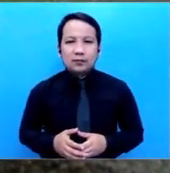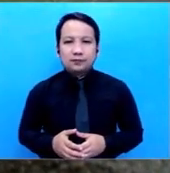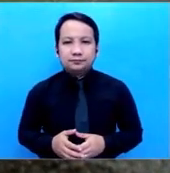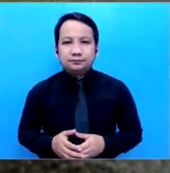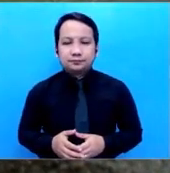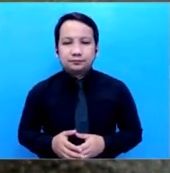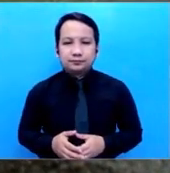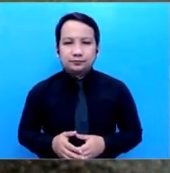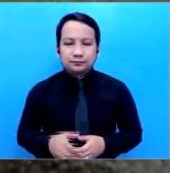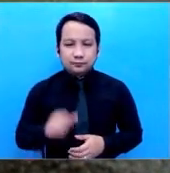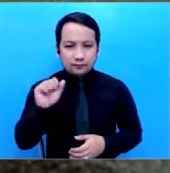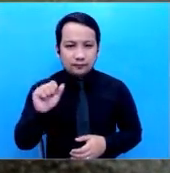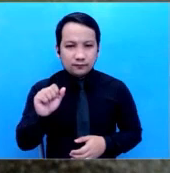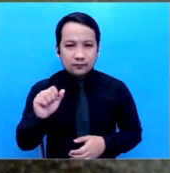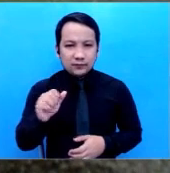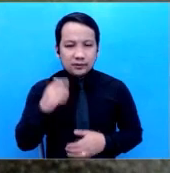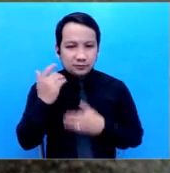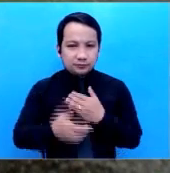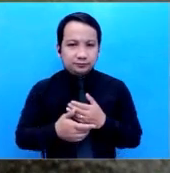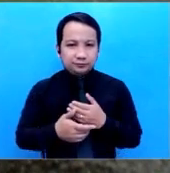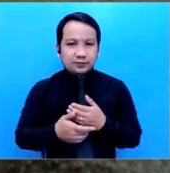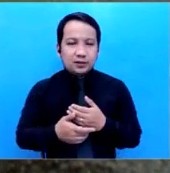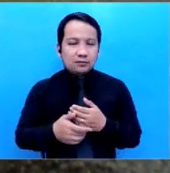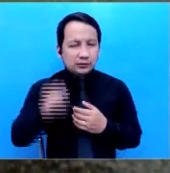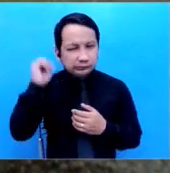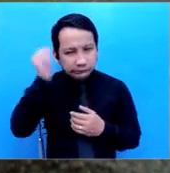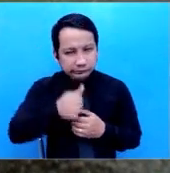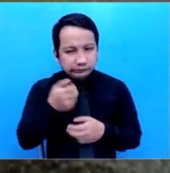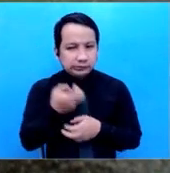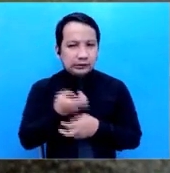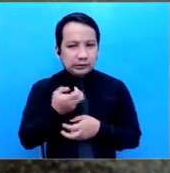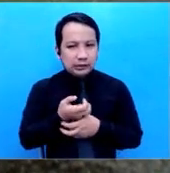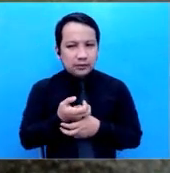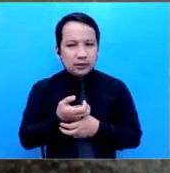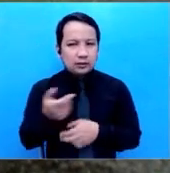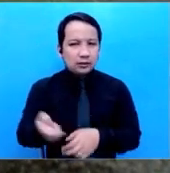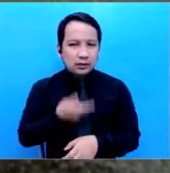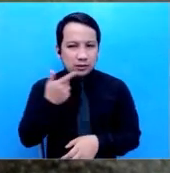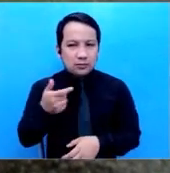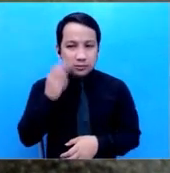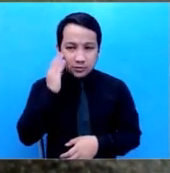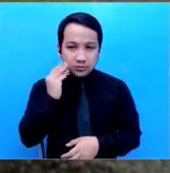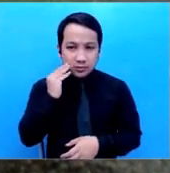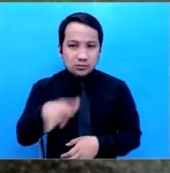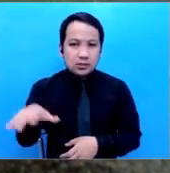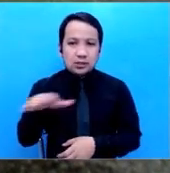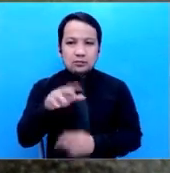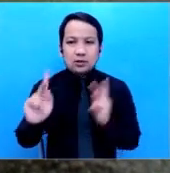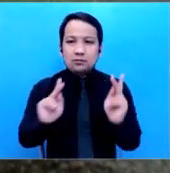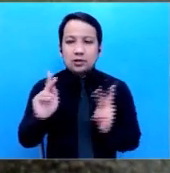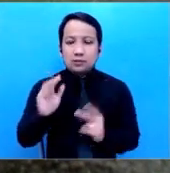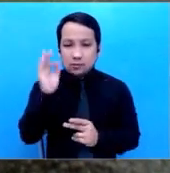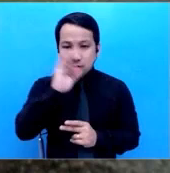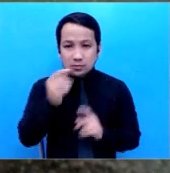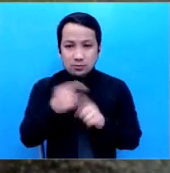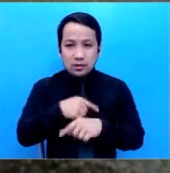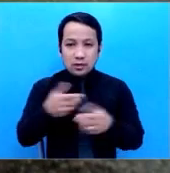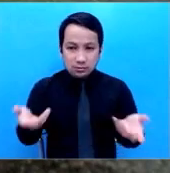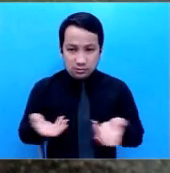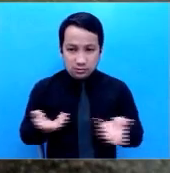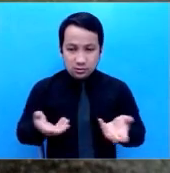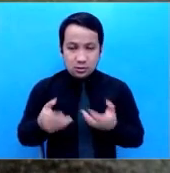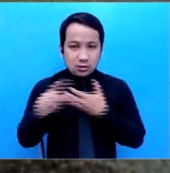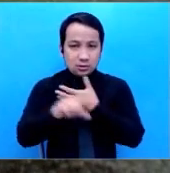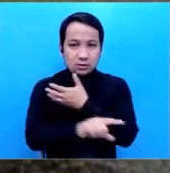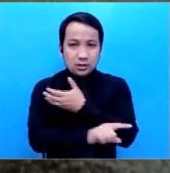Yes, Julius, sa maaga nga, penitensya nga o kalbaryo nga ang sinapit ng ating mga kababayan dito sa probinsya ng Leyte dahil